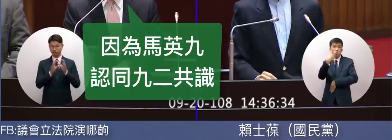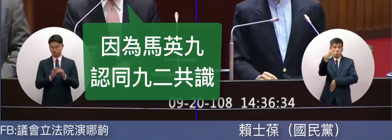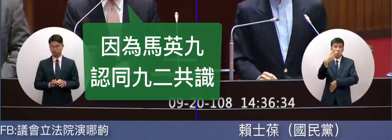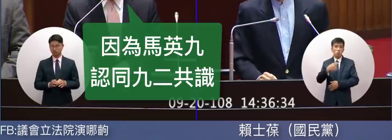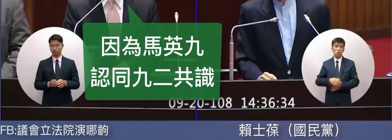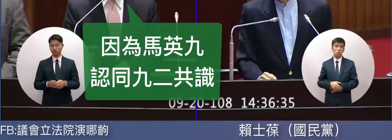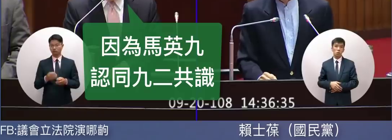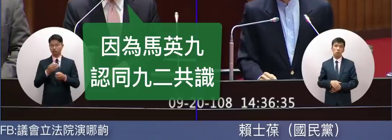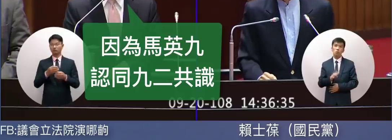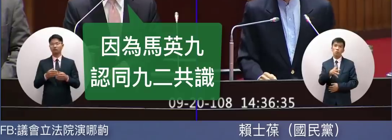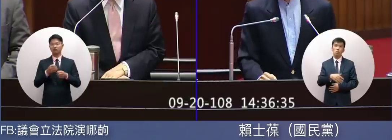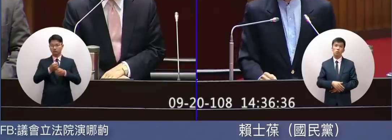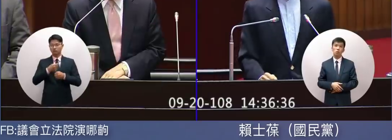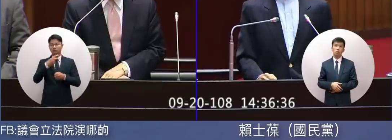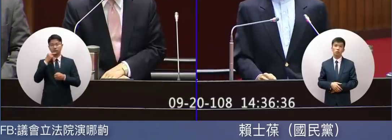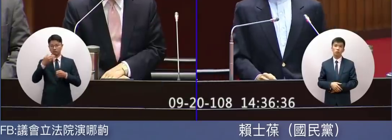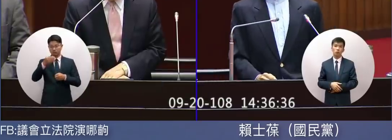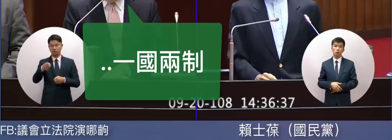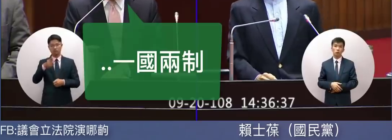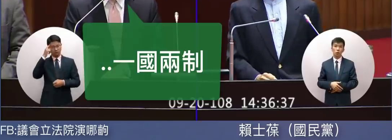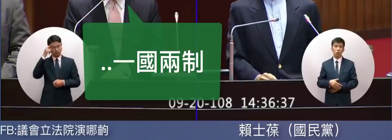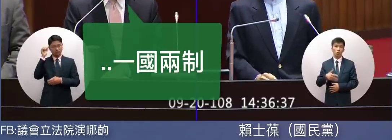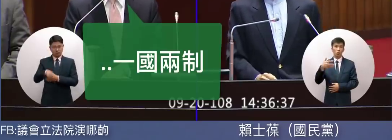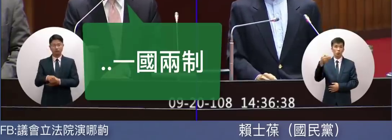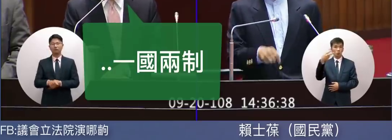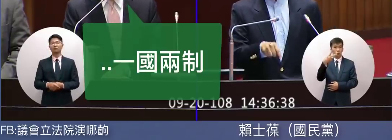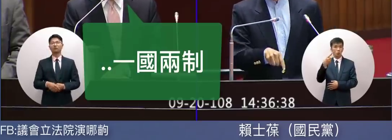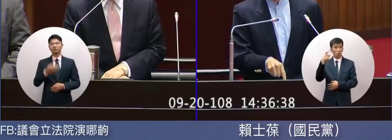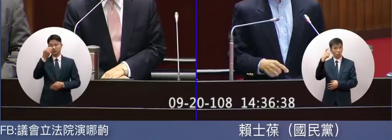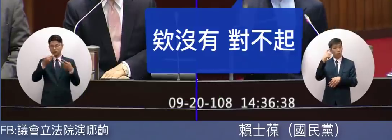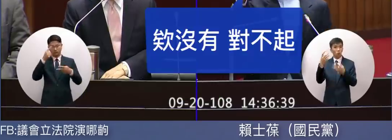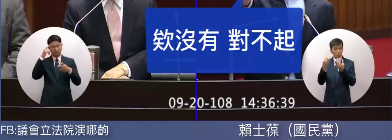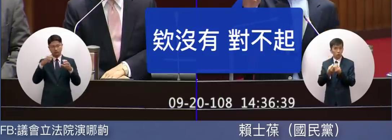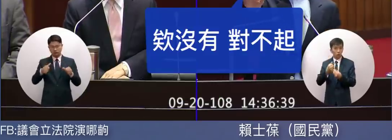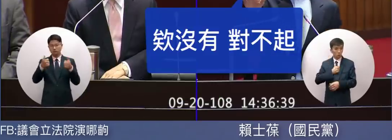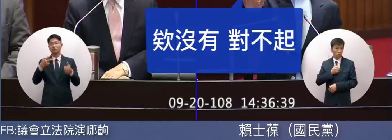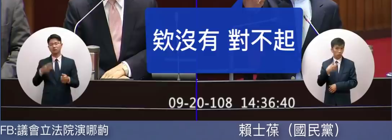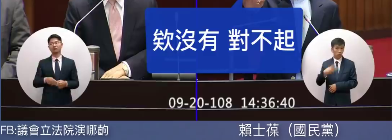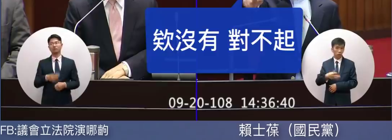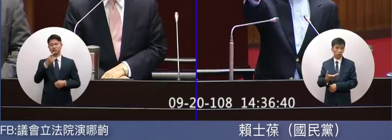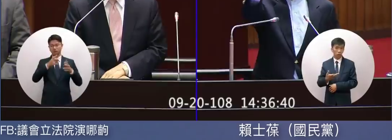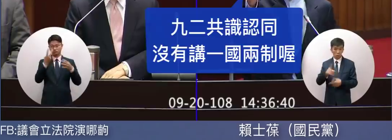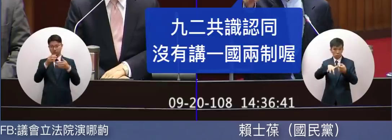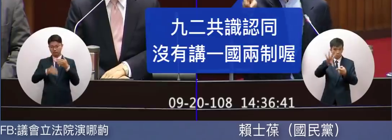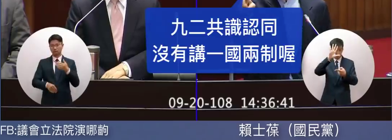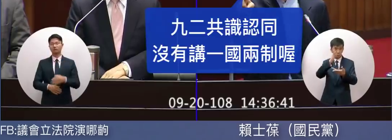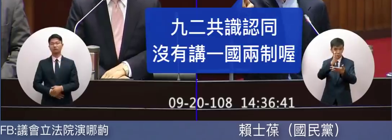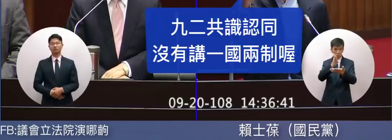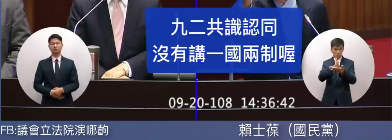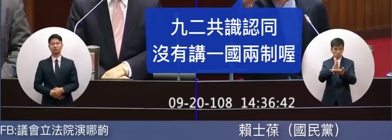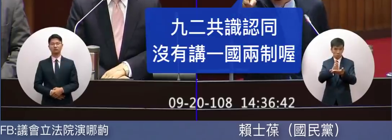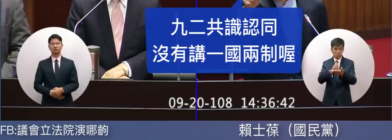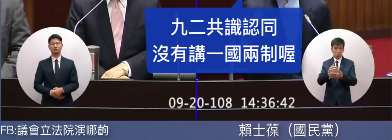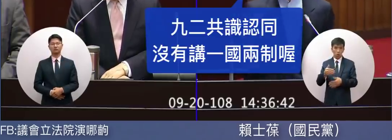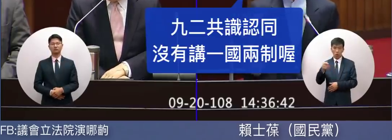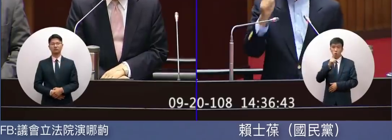九认同九二共识， 认同九二共识， 一国两制。 啊，这个就我没有，对不起。九二共识认